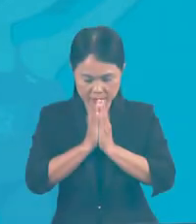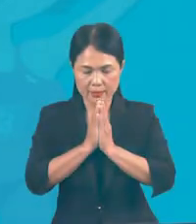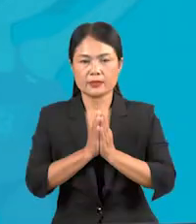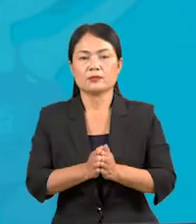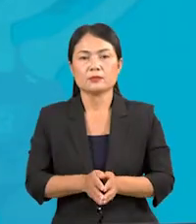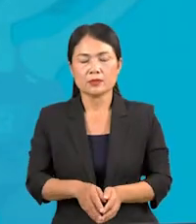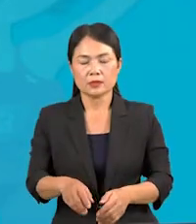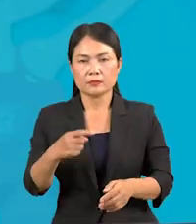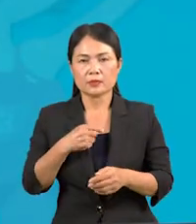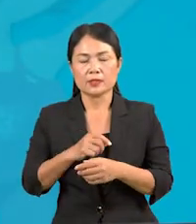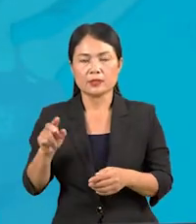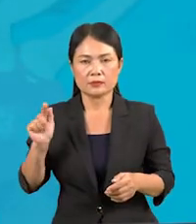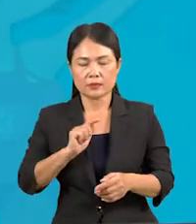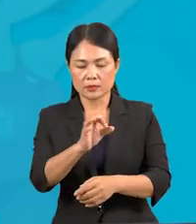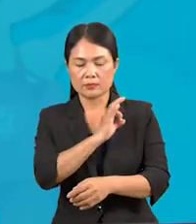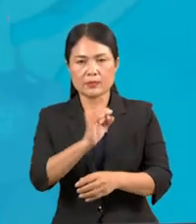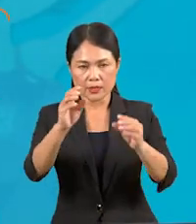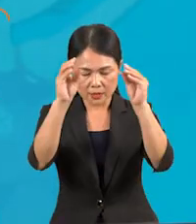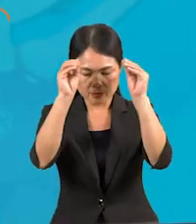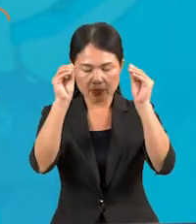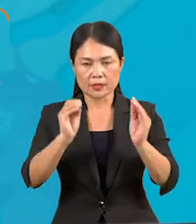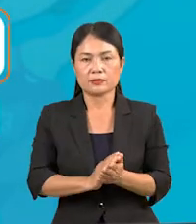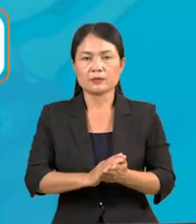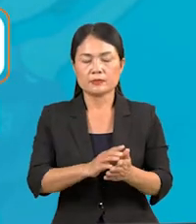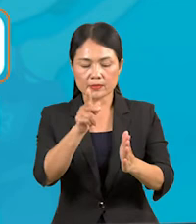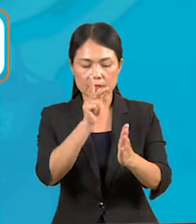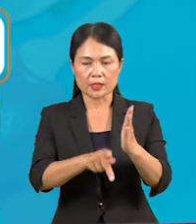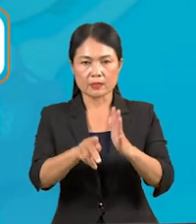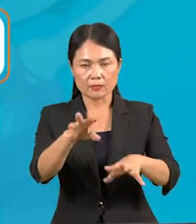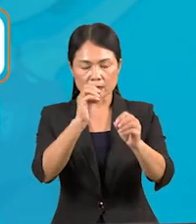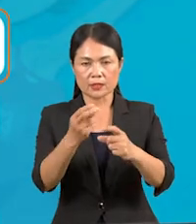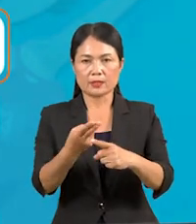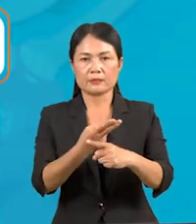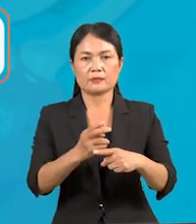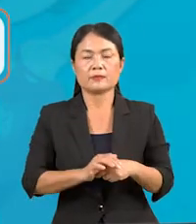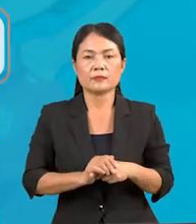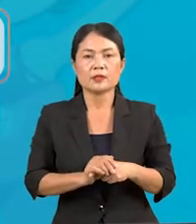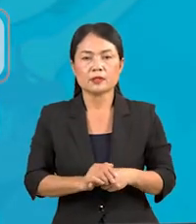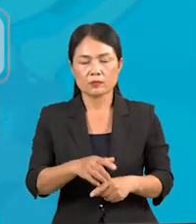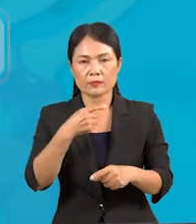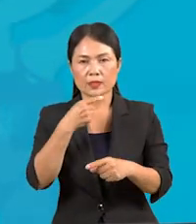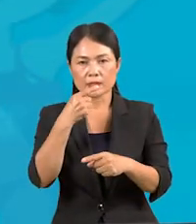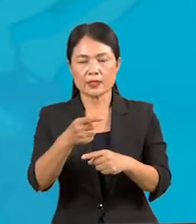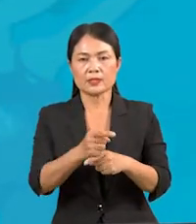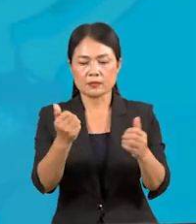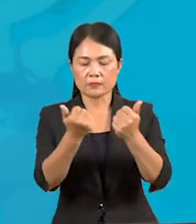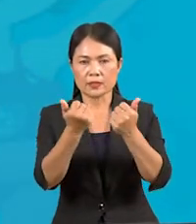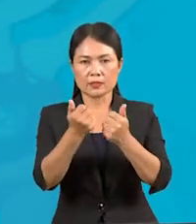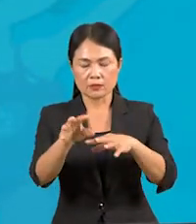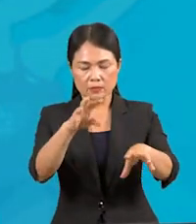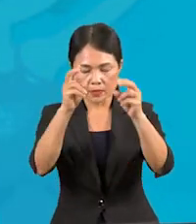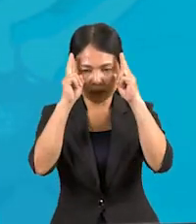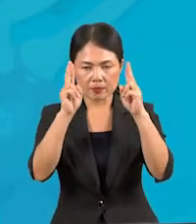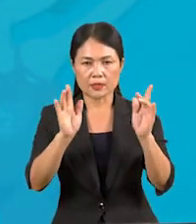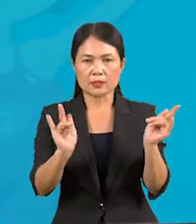បសួរនាងខ្ញុំឈ្មោះអឹងដាវីនជាគ្រូបង្រៀននៅសាលាមត្តេយ្យសិក្សាអនុវត្តសូមលើកយកលបែងសិក្សាអ